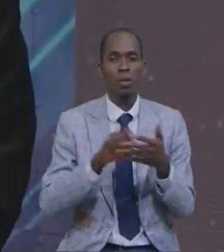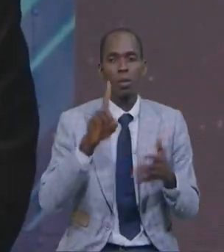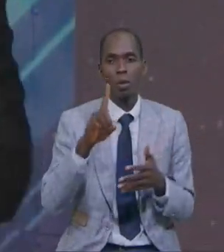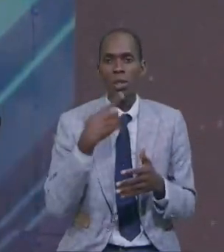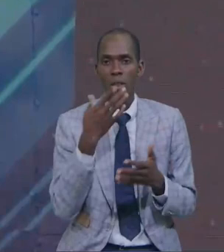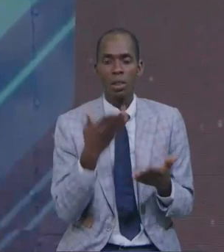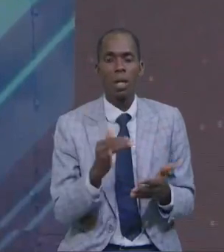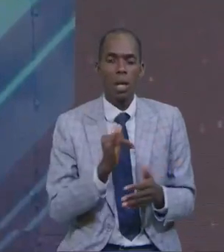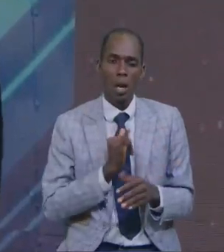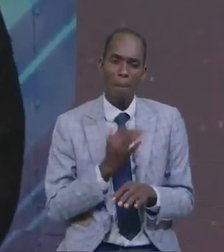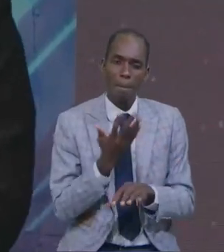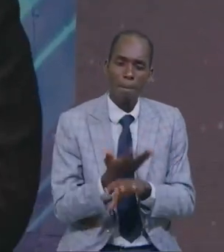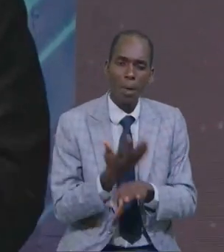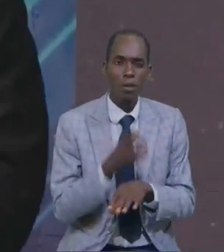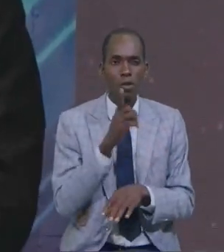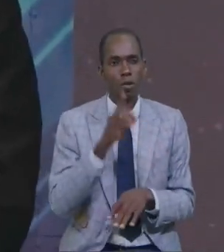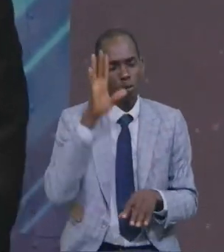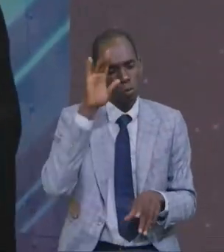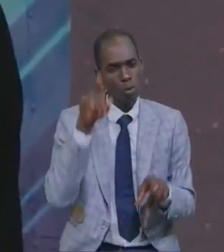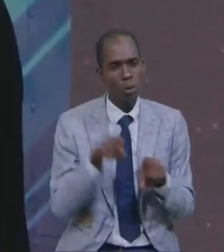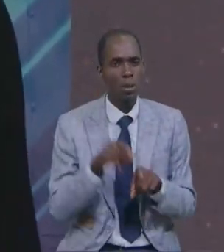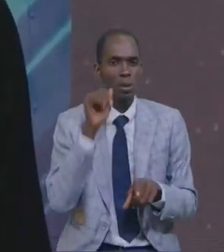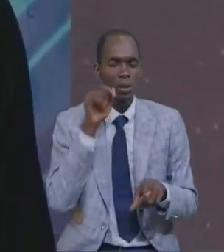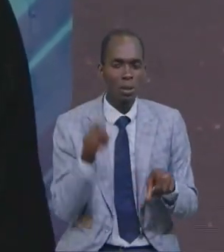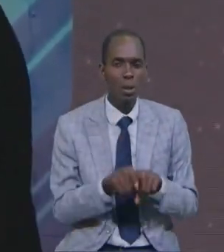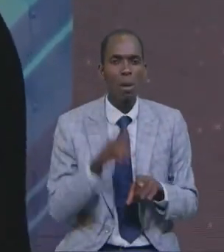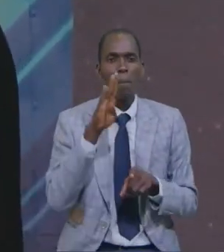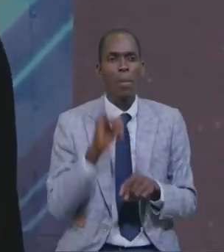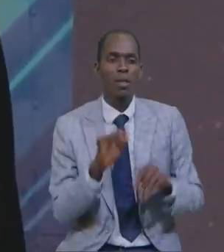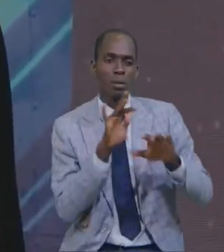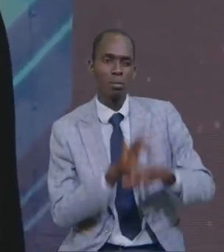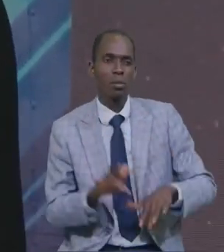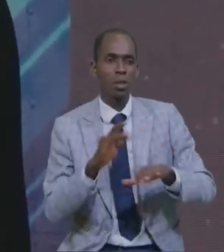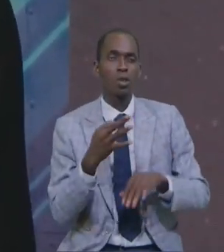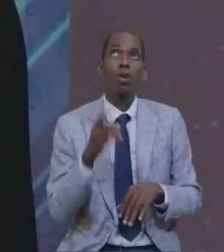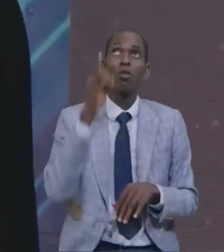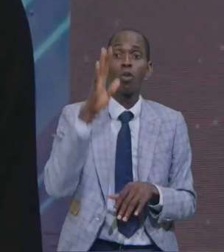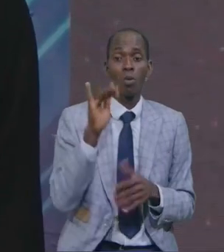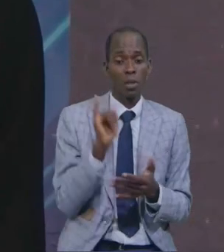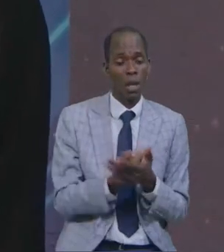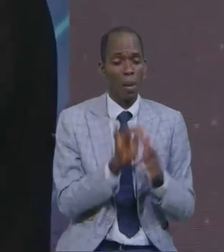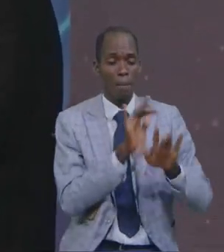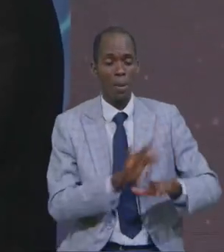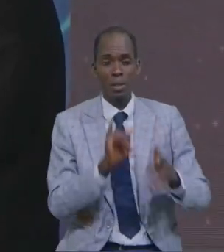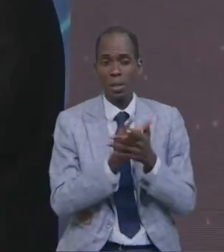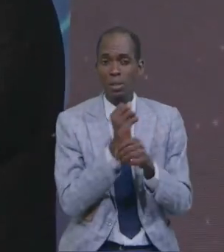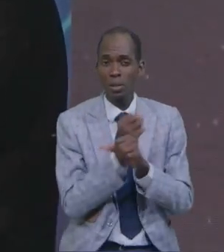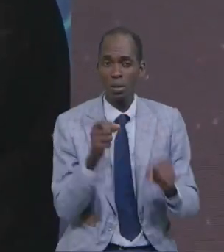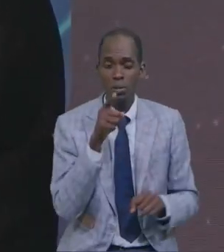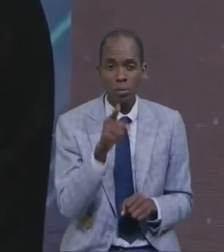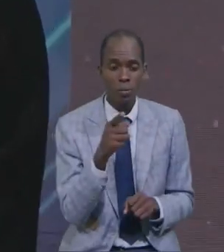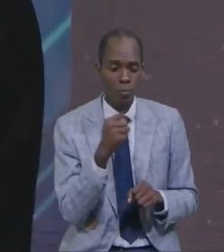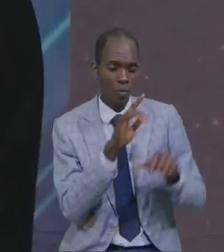compassions qui vous ont sauvés, les compassions qui vous bénissent, les compassions qui ôtent votre culpabilité,